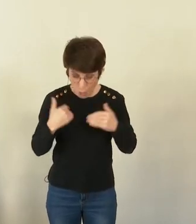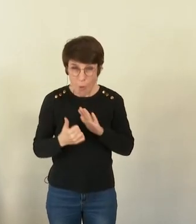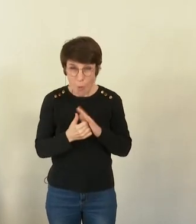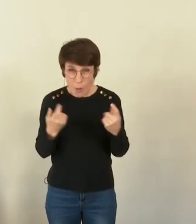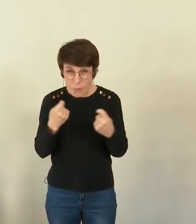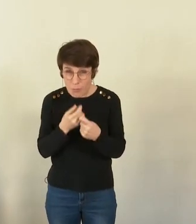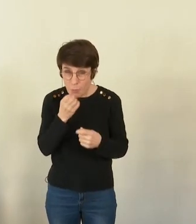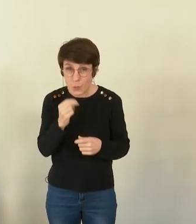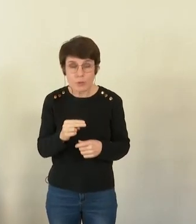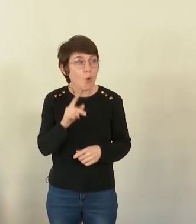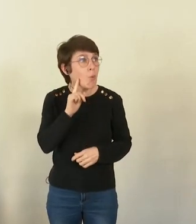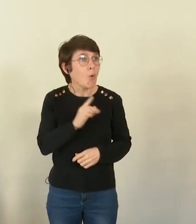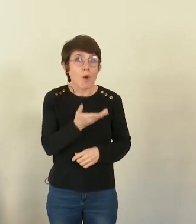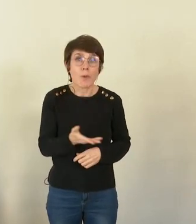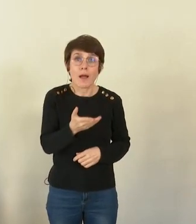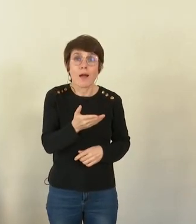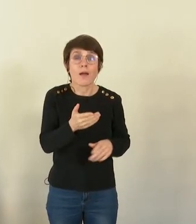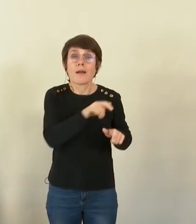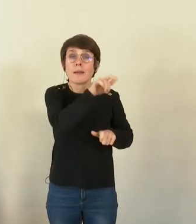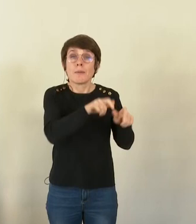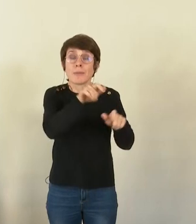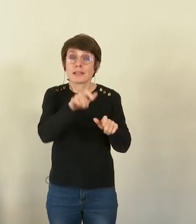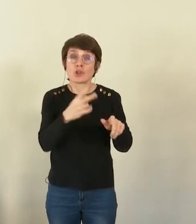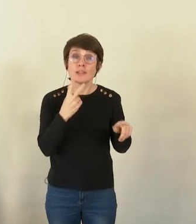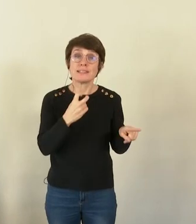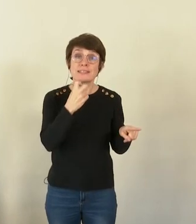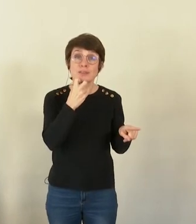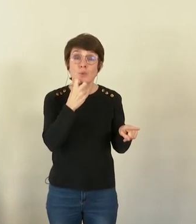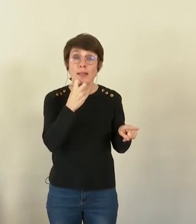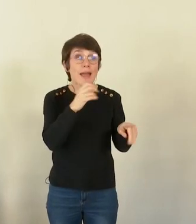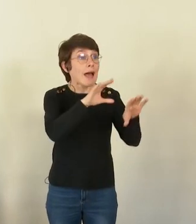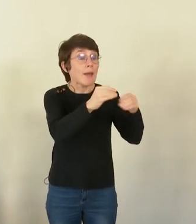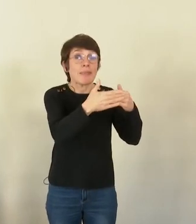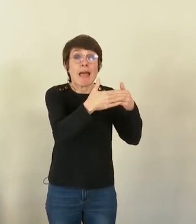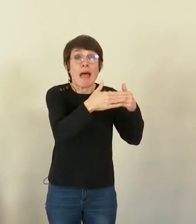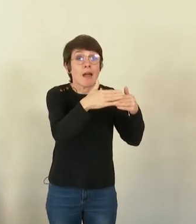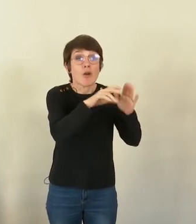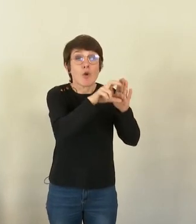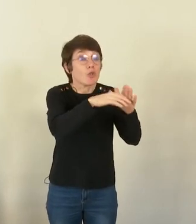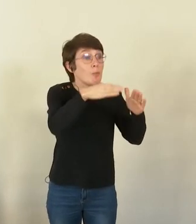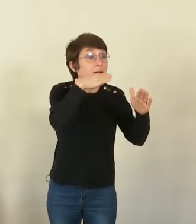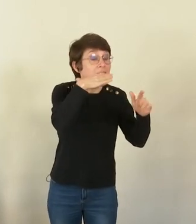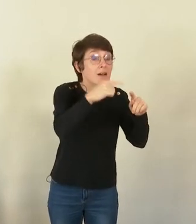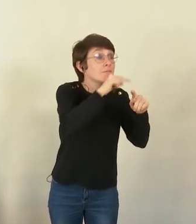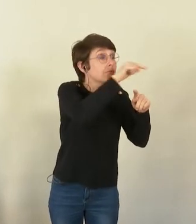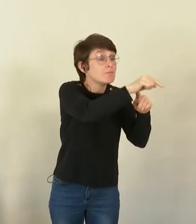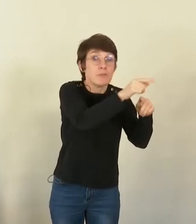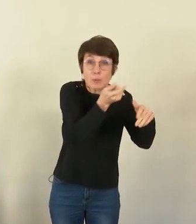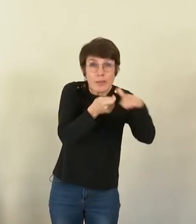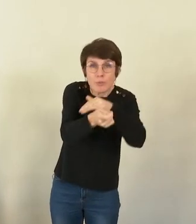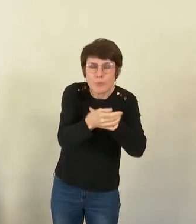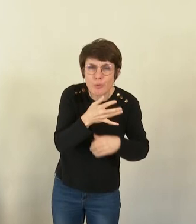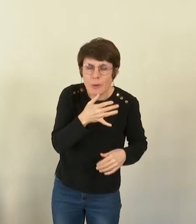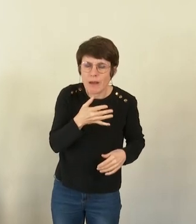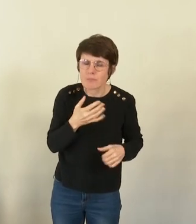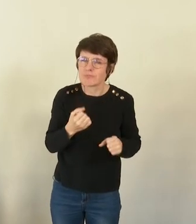qu'un citoyen ne puisse pas cotiser parce qu'il vit à quelques mètres de Grenoble et donc pas sur le territoire ensuite